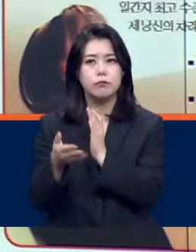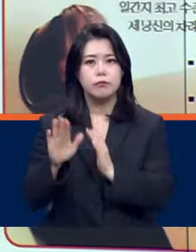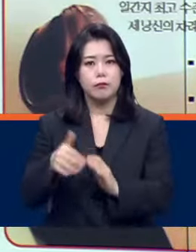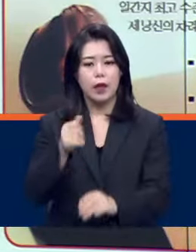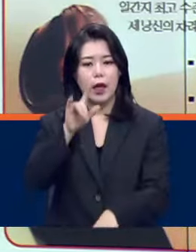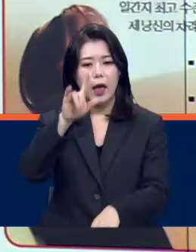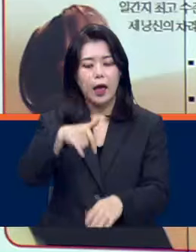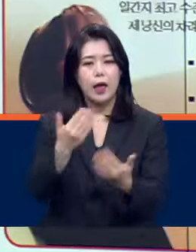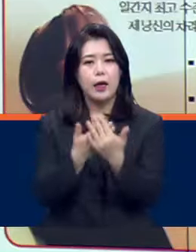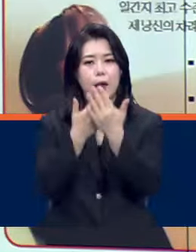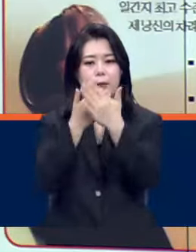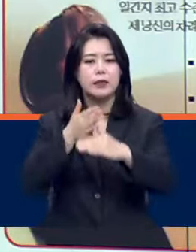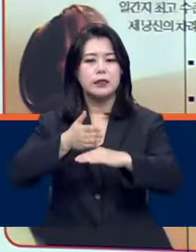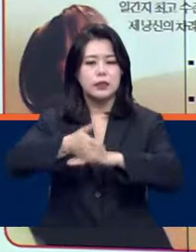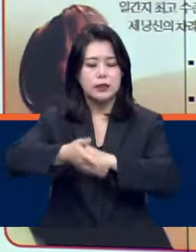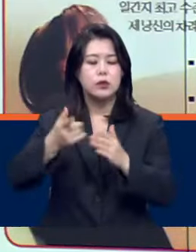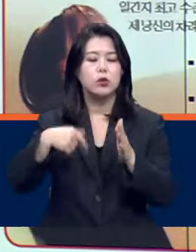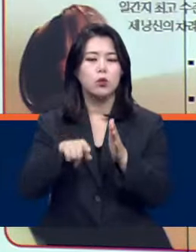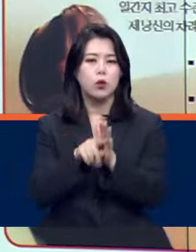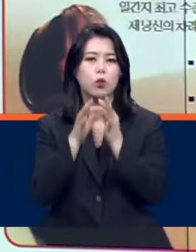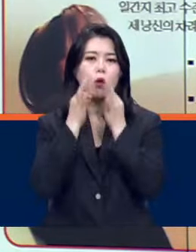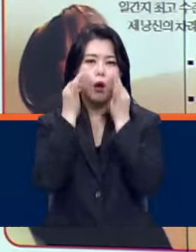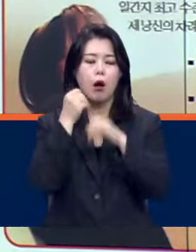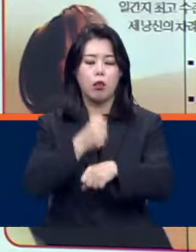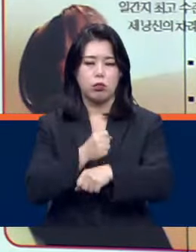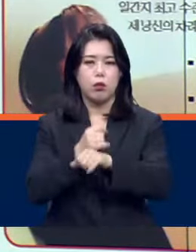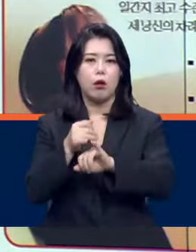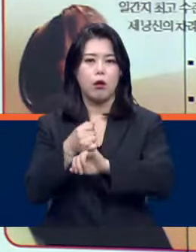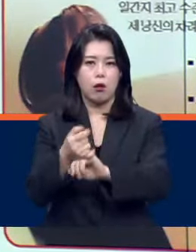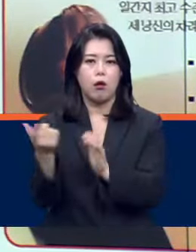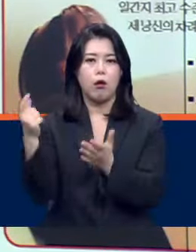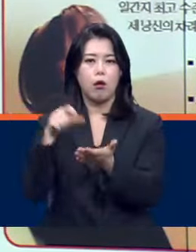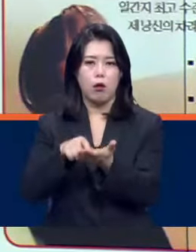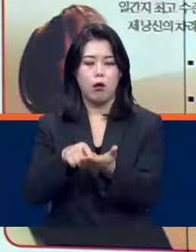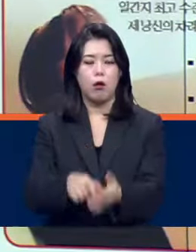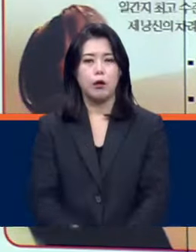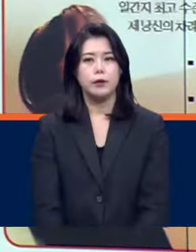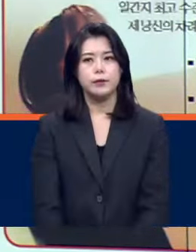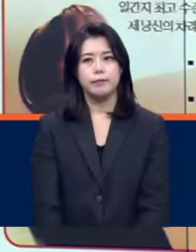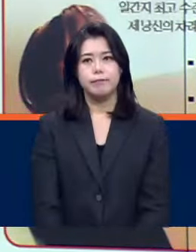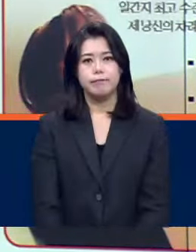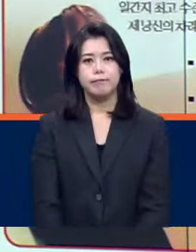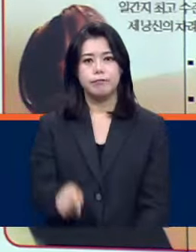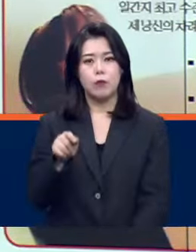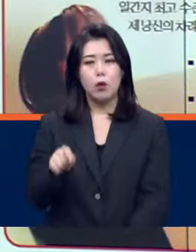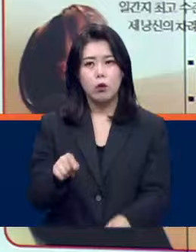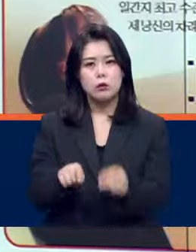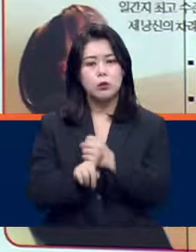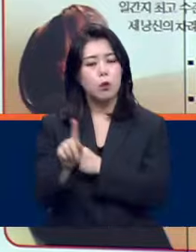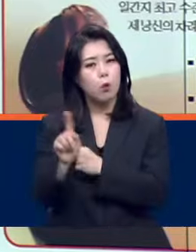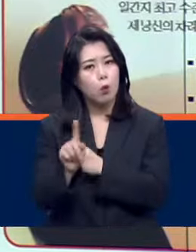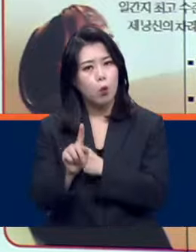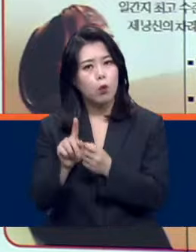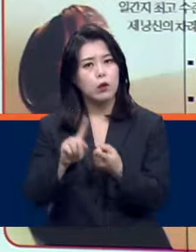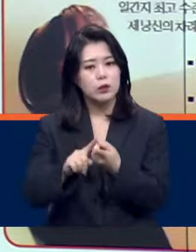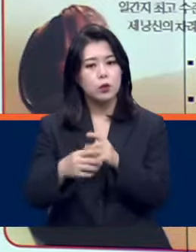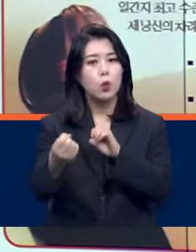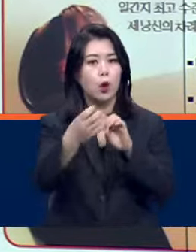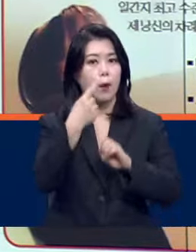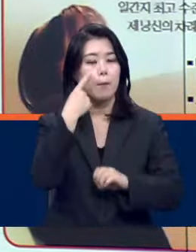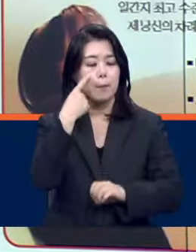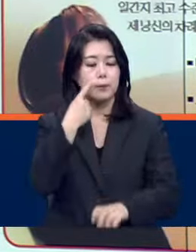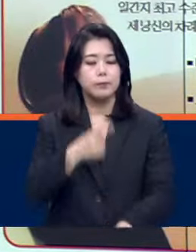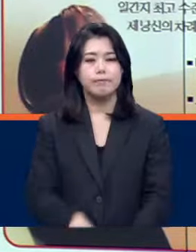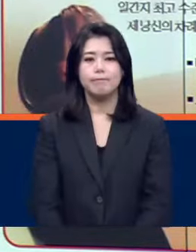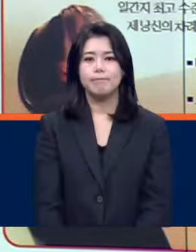핵개발 지원 노력을 계속하겠다는 얘기만 들어갔다는 거예요 요거는 어떤인지 그것도 저희가 대담해서